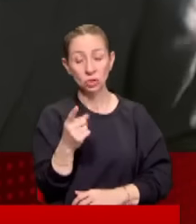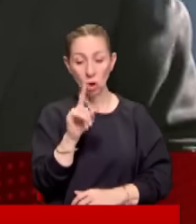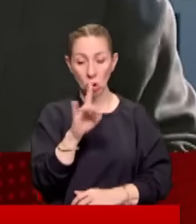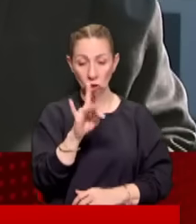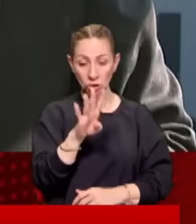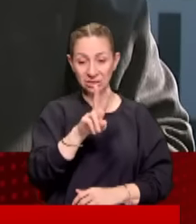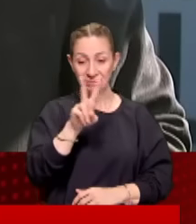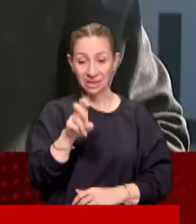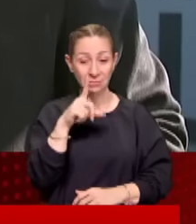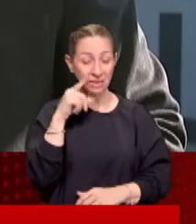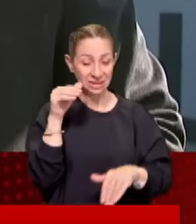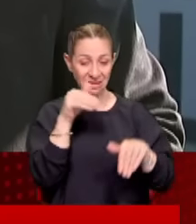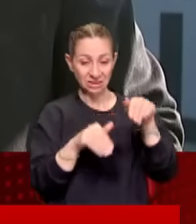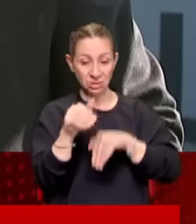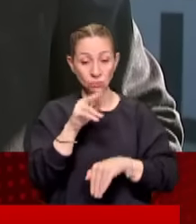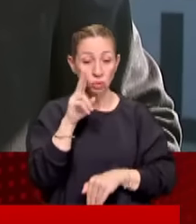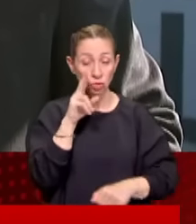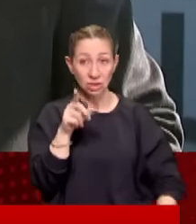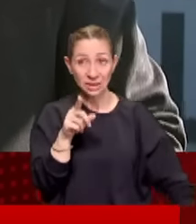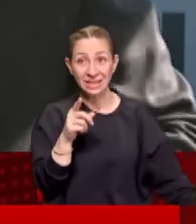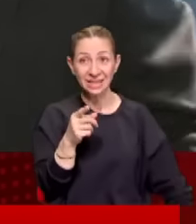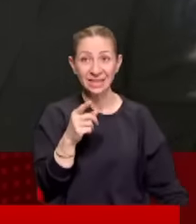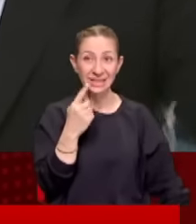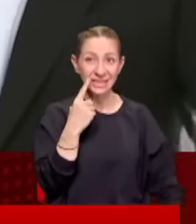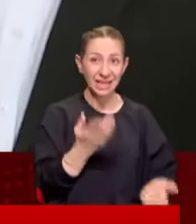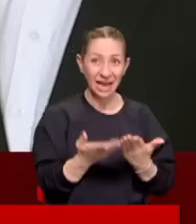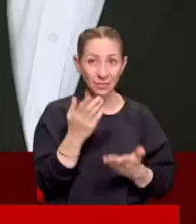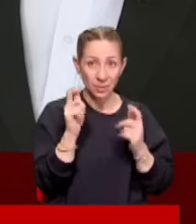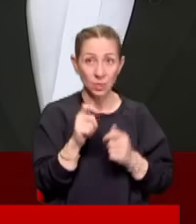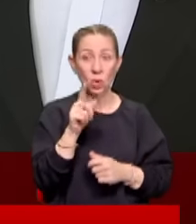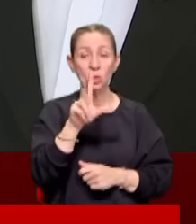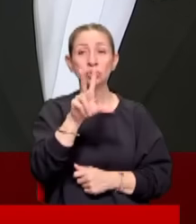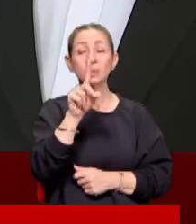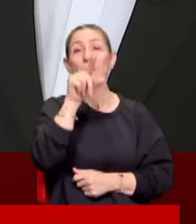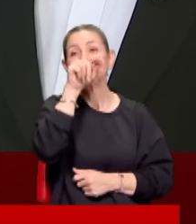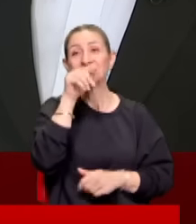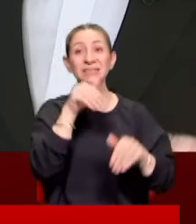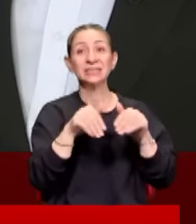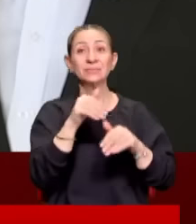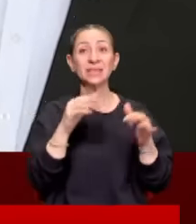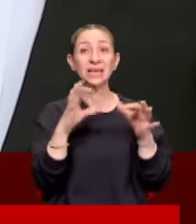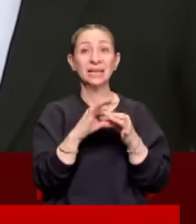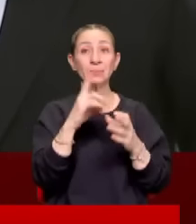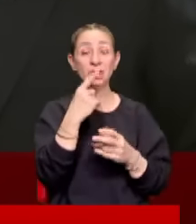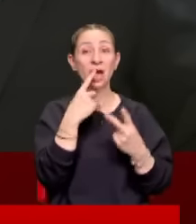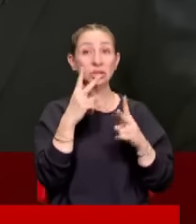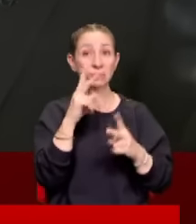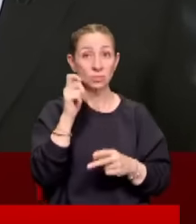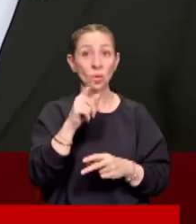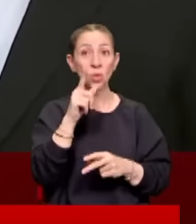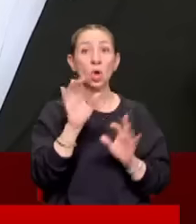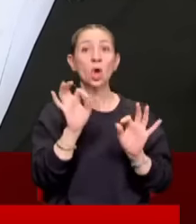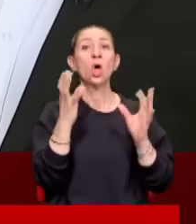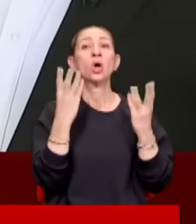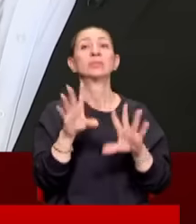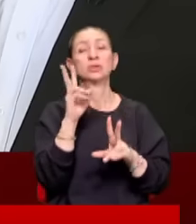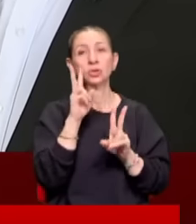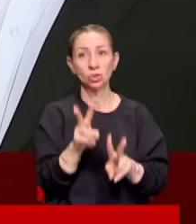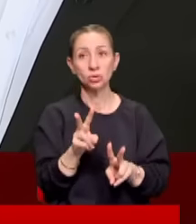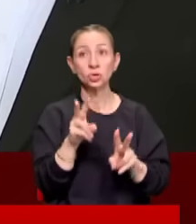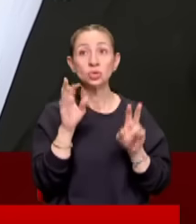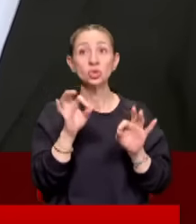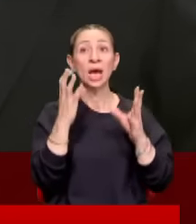ve 28 Mayıs seçimlerinin sonucunu kıyasen bu 31 Mart seçimlerine ilişkin bir vurgu yapılıyordu. Onun da öyle olmadığını görüyoruz.